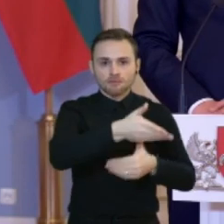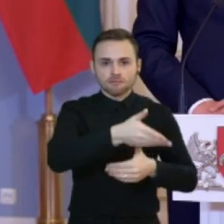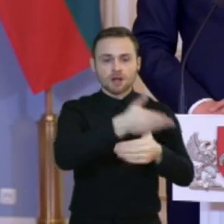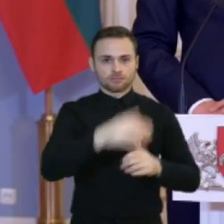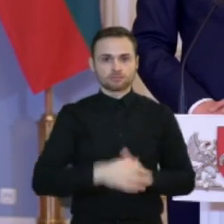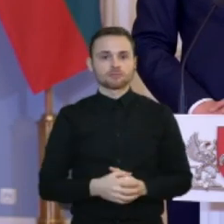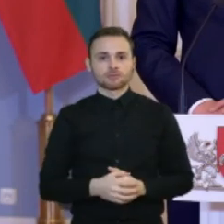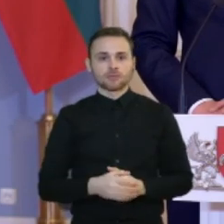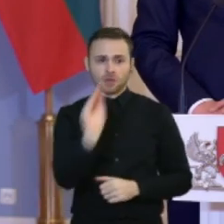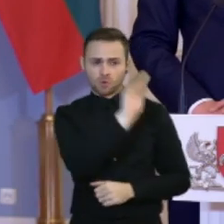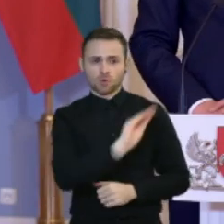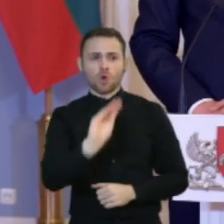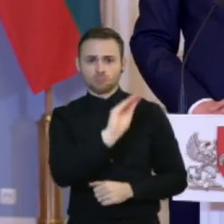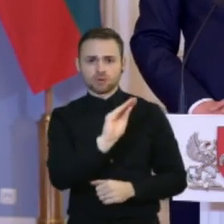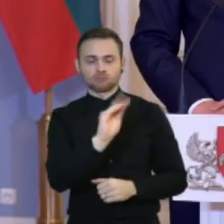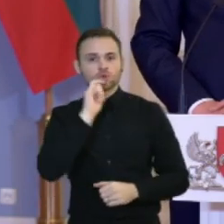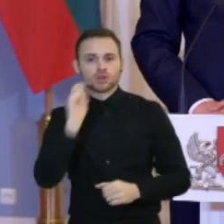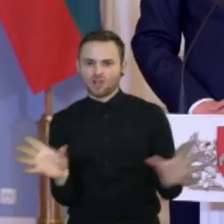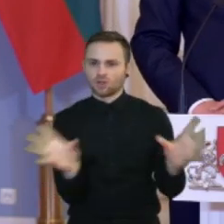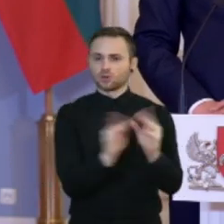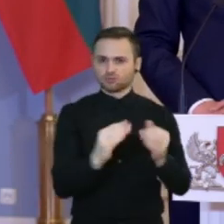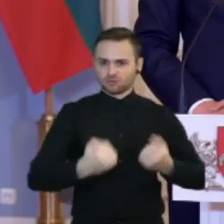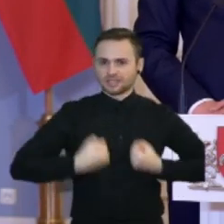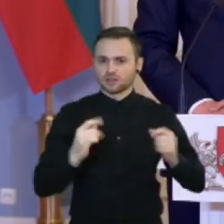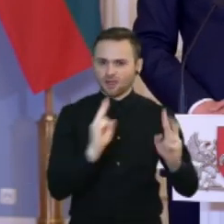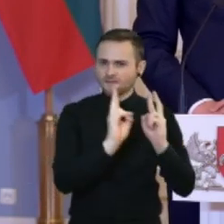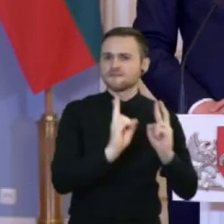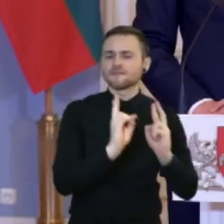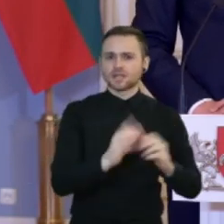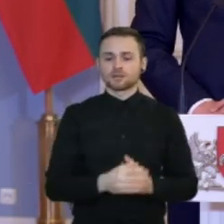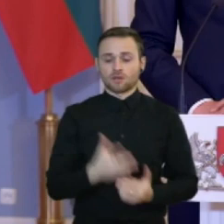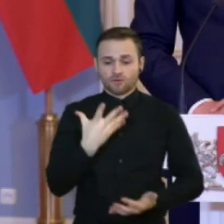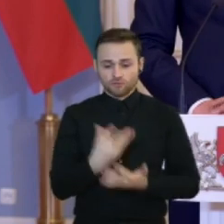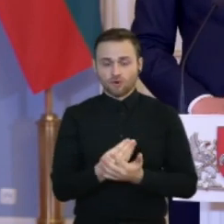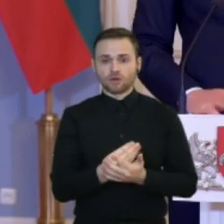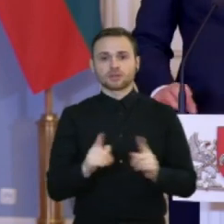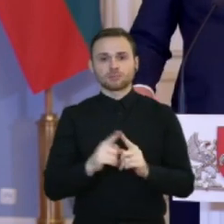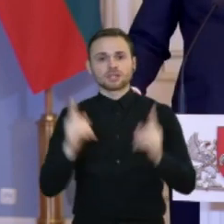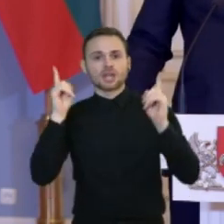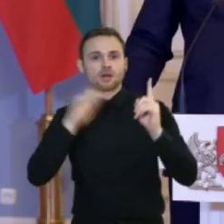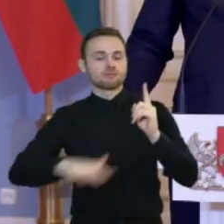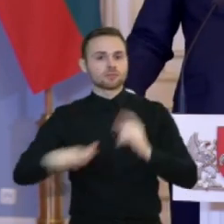Europos, nepalikdami jos vienos, mes taip pat stiprintume ir savo regiono saugumą.